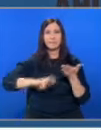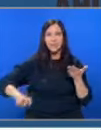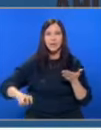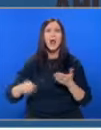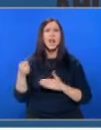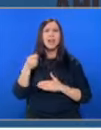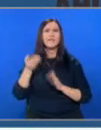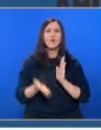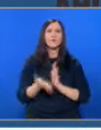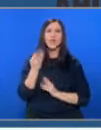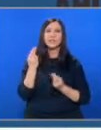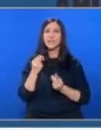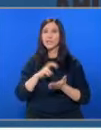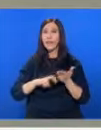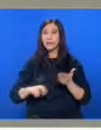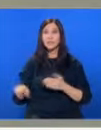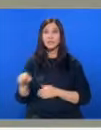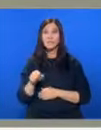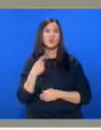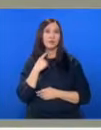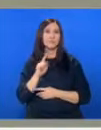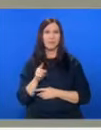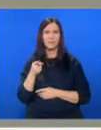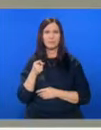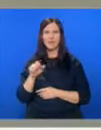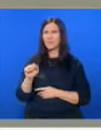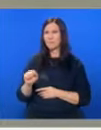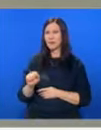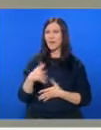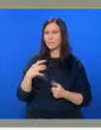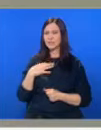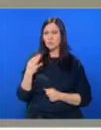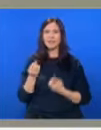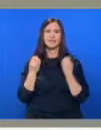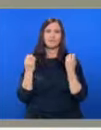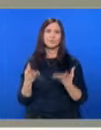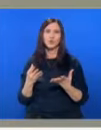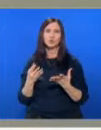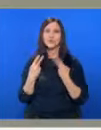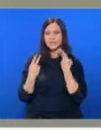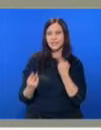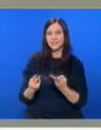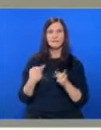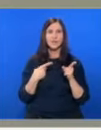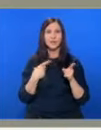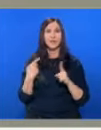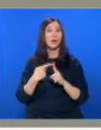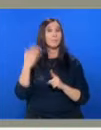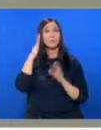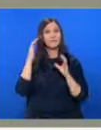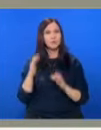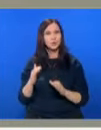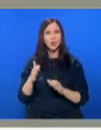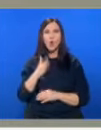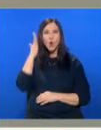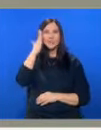на цените и данъците, ви води към загуба. Тази партия е безопасна възможност за изразяване на критика към правителството